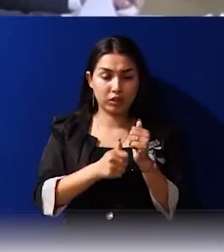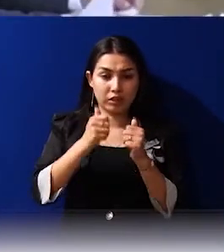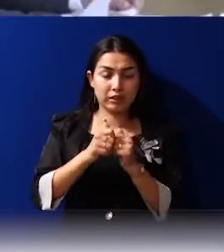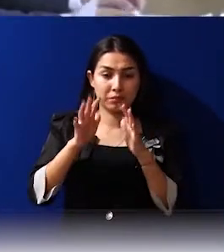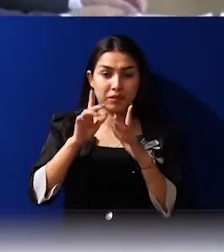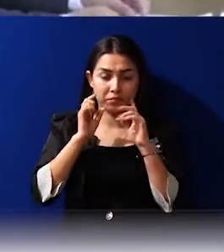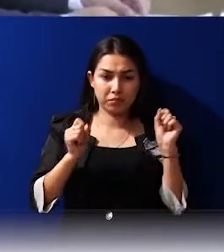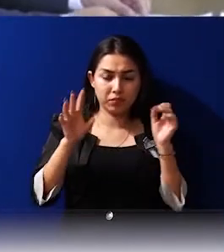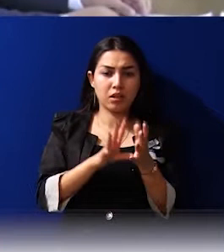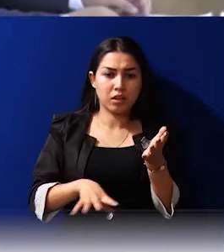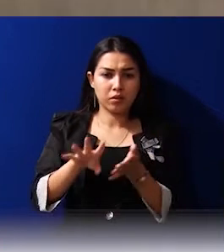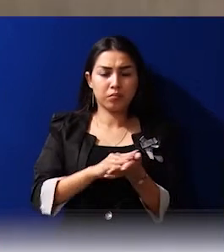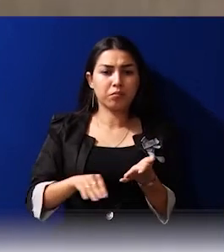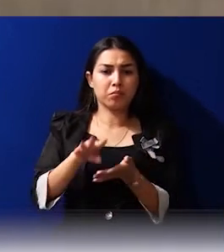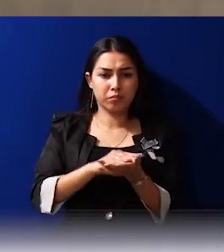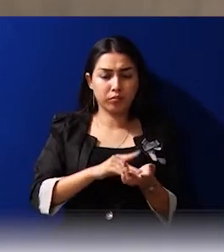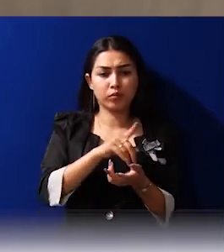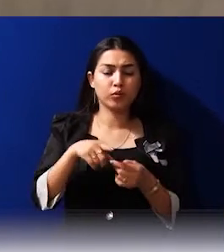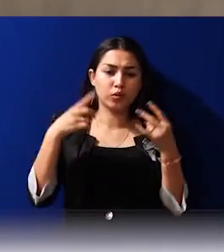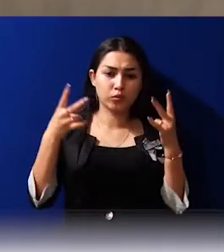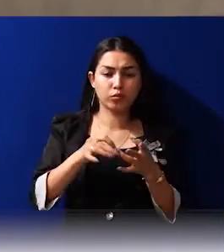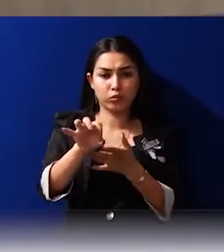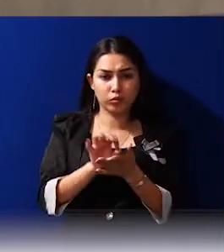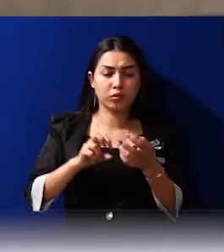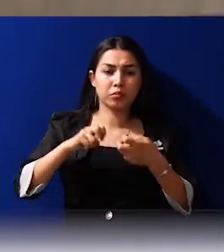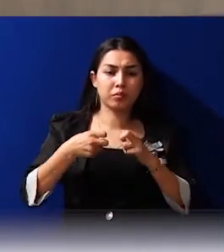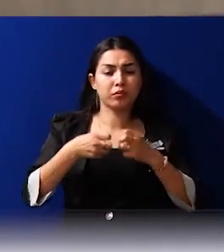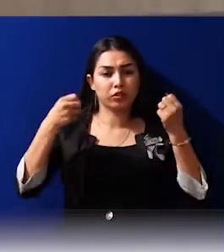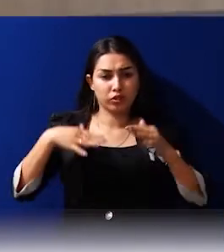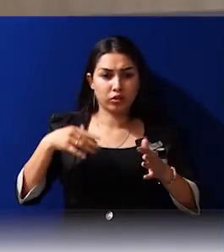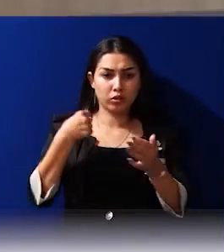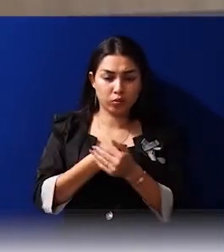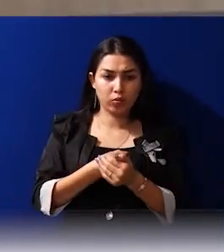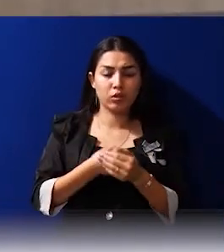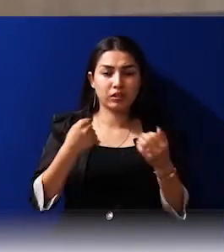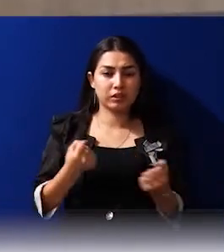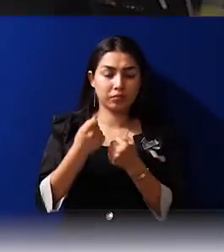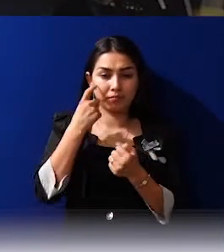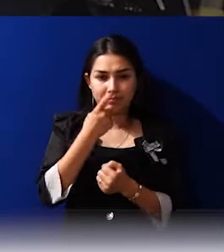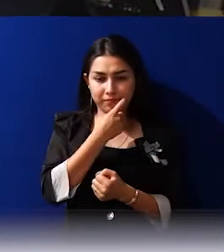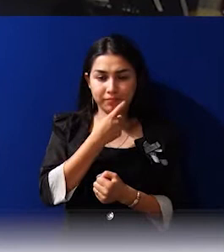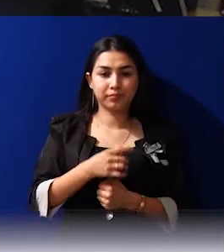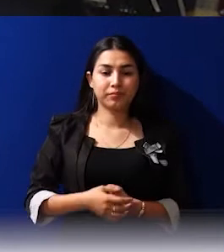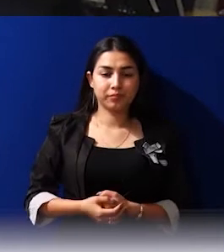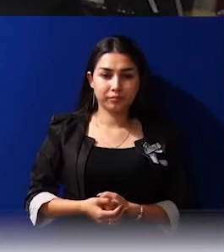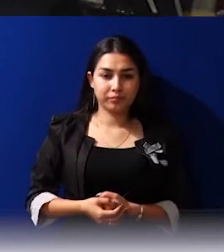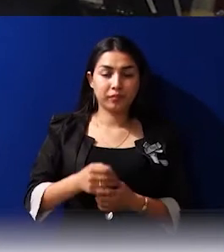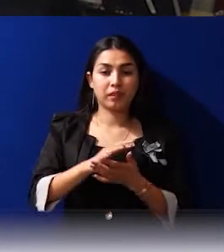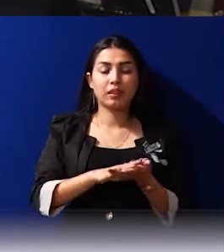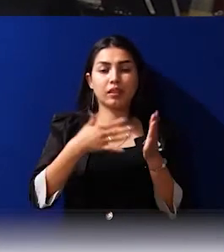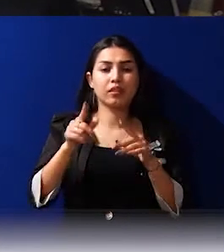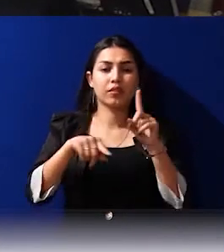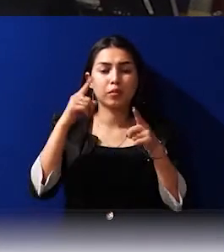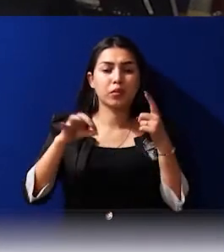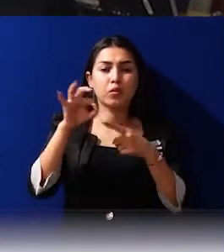совещании повторяется одно и то же? Необходимо срочно решить все проблемы до начала отопительного сезона. Следующий вопрос, поднятый